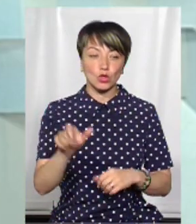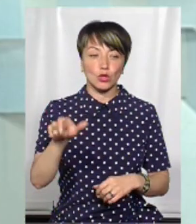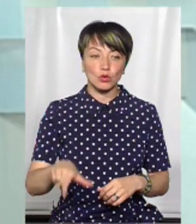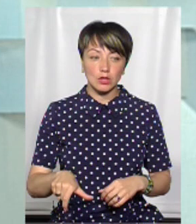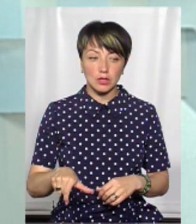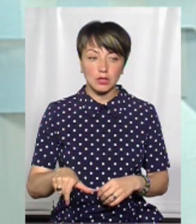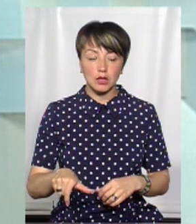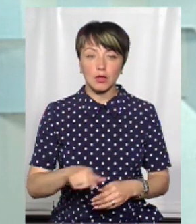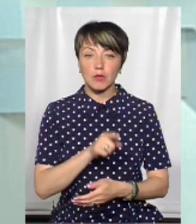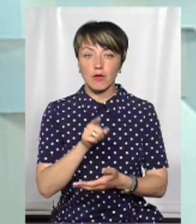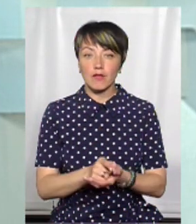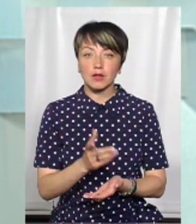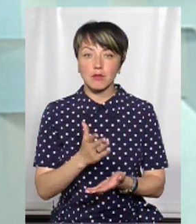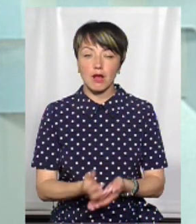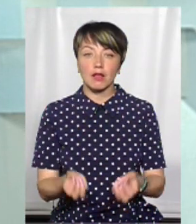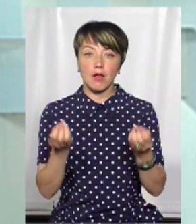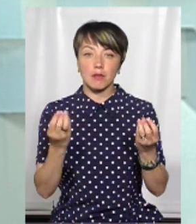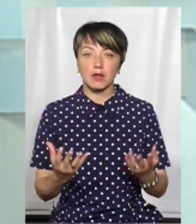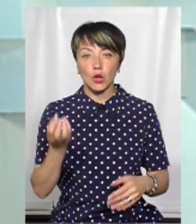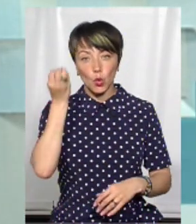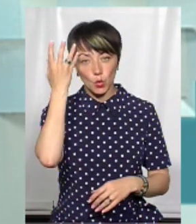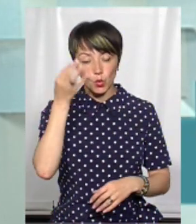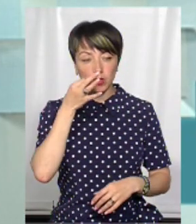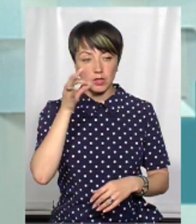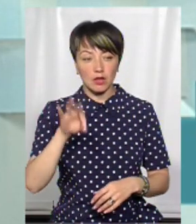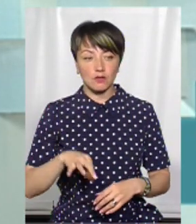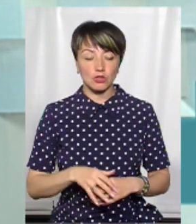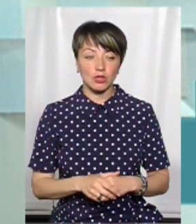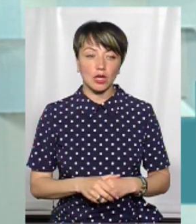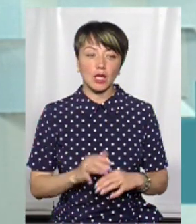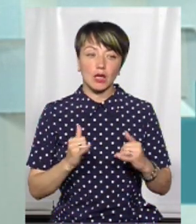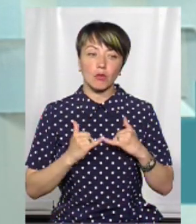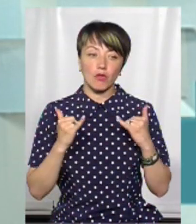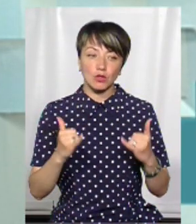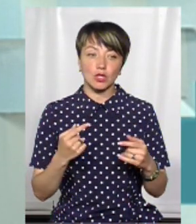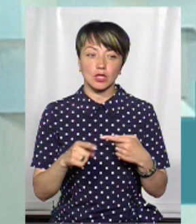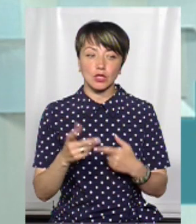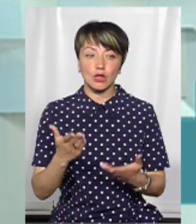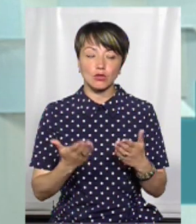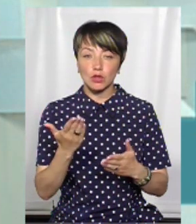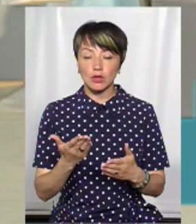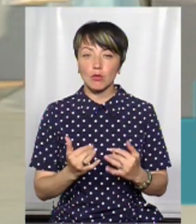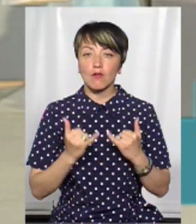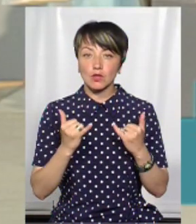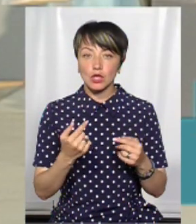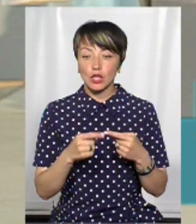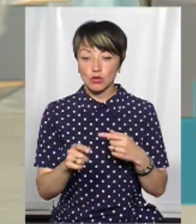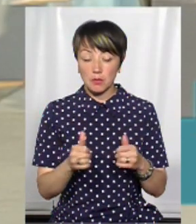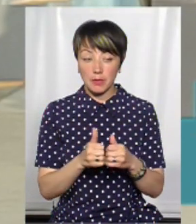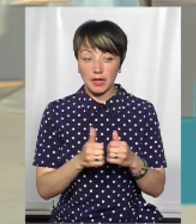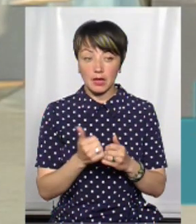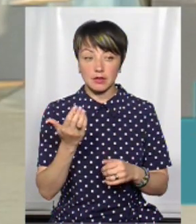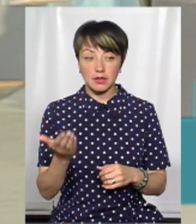людина повинна мати елементарні якісь культурні навички. І поважати іншого. Якщо ти поважаєш іншого, той, хто біля